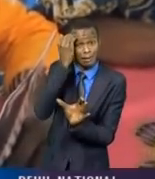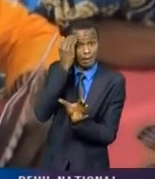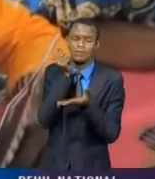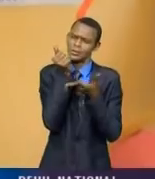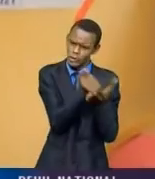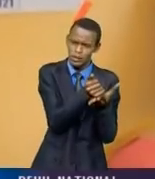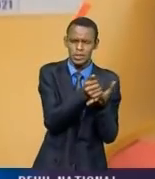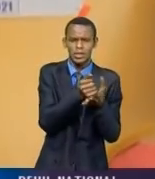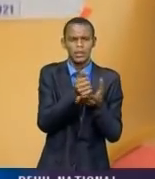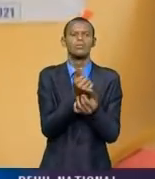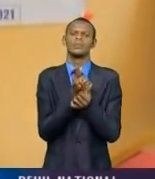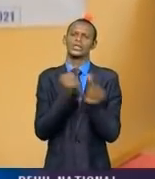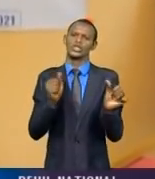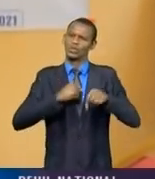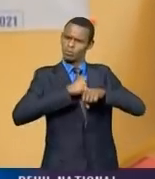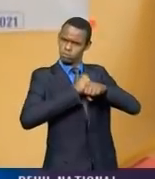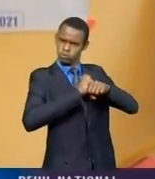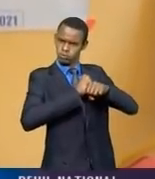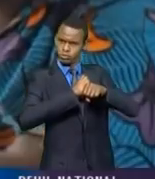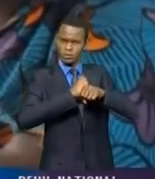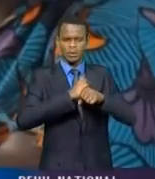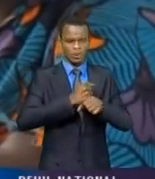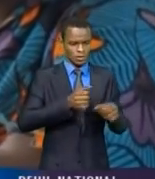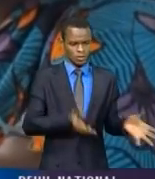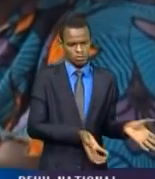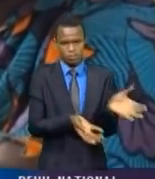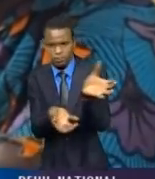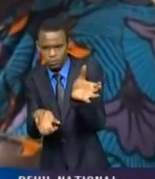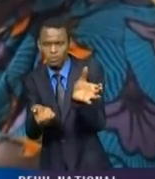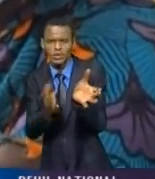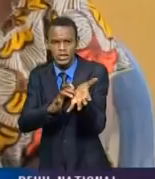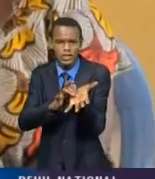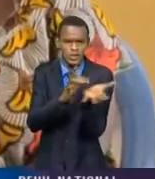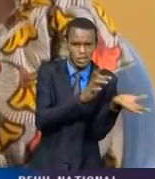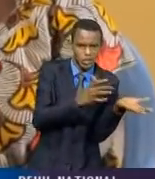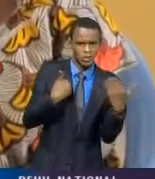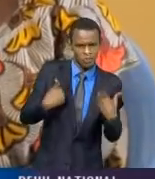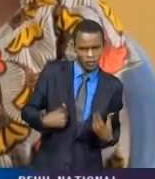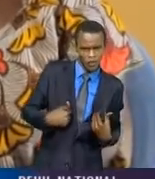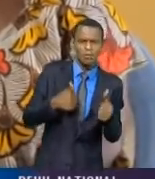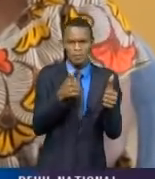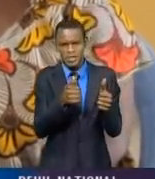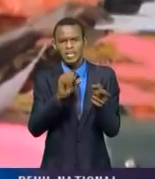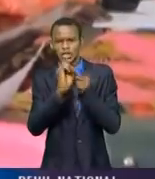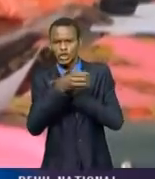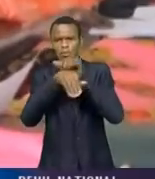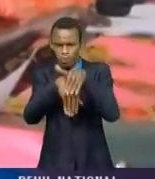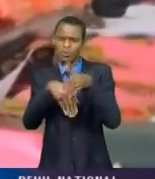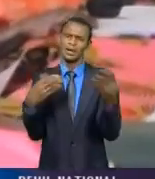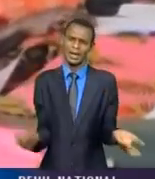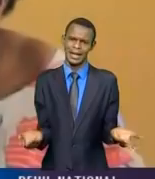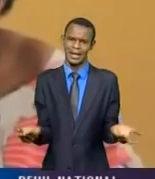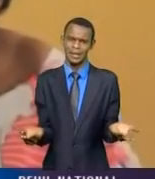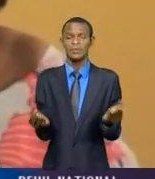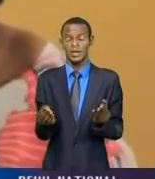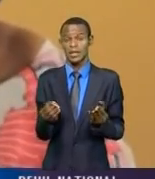garantissant sa sécurité son accès aux soins et la scolarité et son bien-être social aux participantes la présidente de la nati